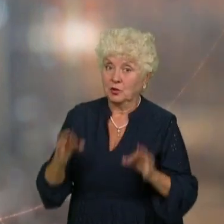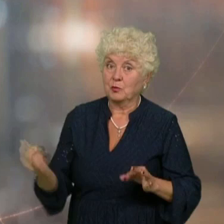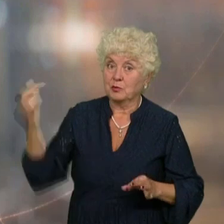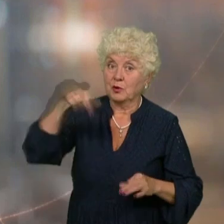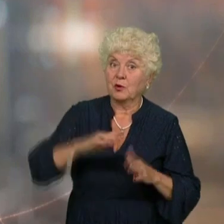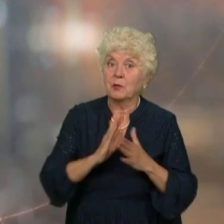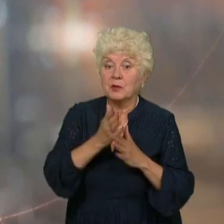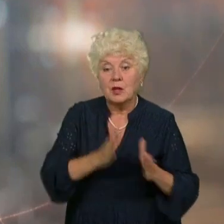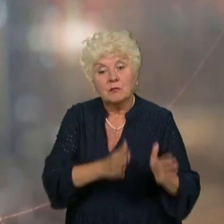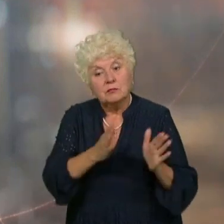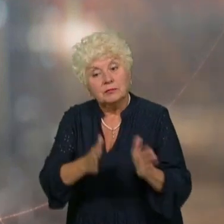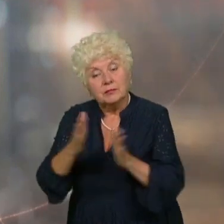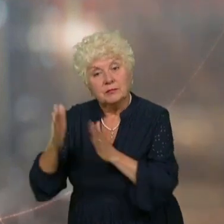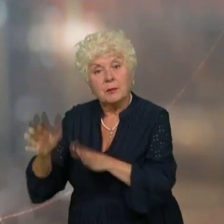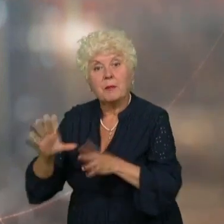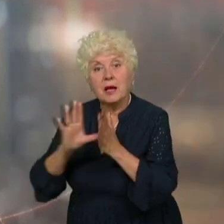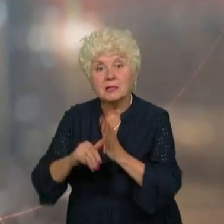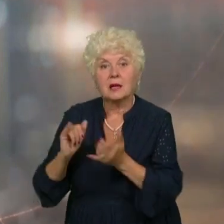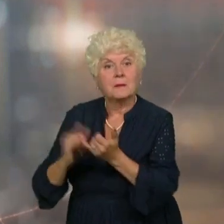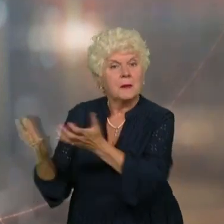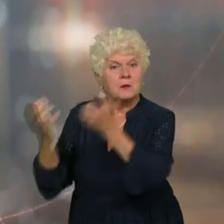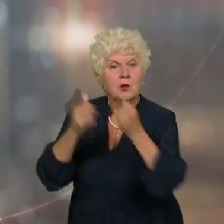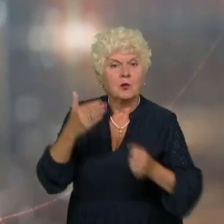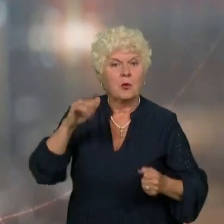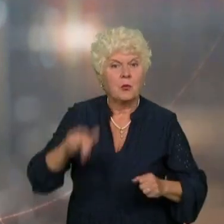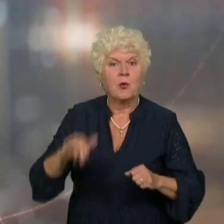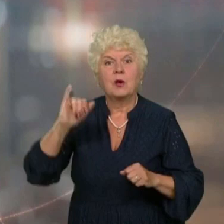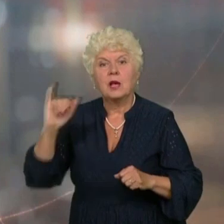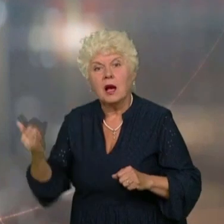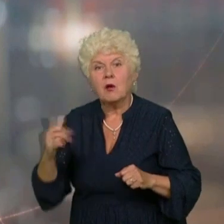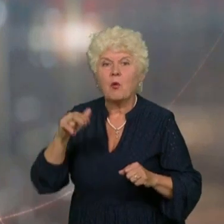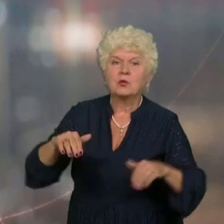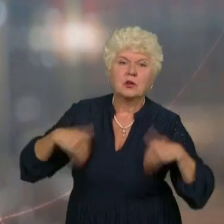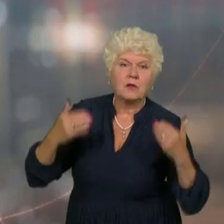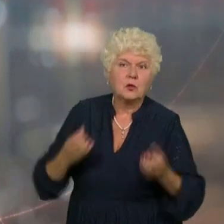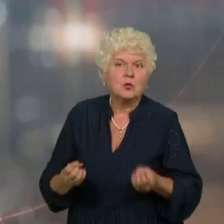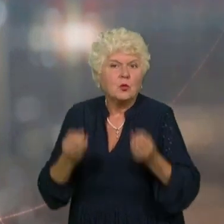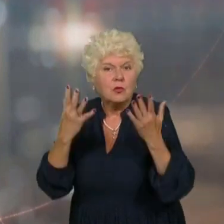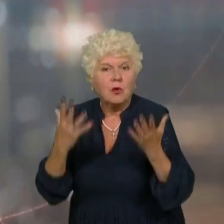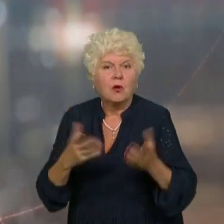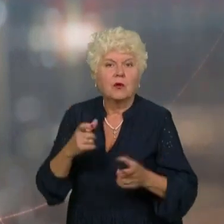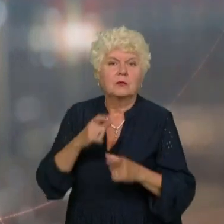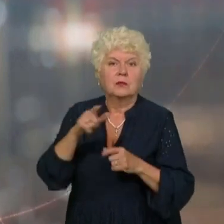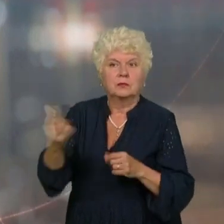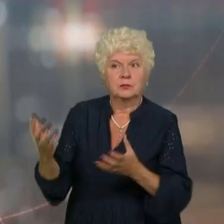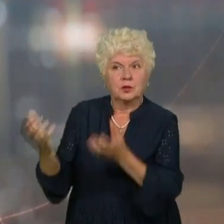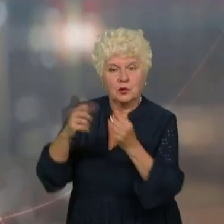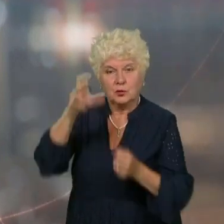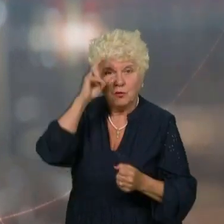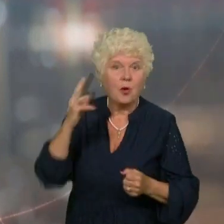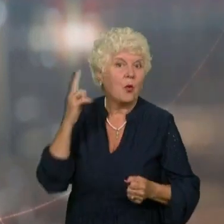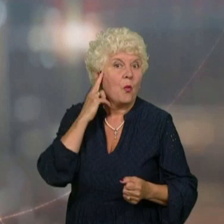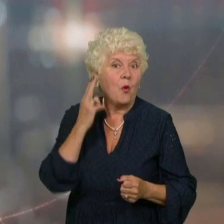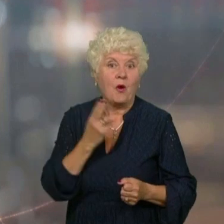przez kolejne miejscowości i przynoszą mu jako uzdrowiciel Wiwi cudotwórcy przynoszą człowieka